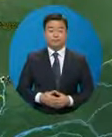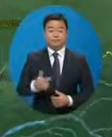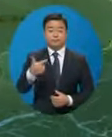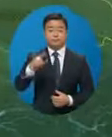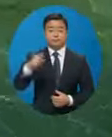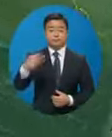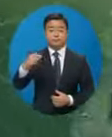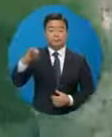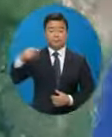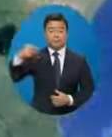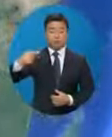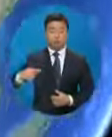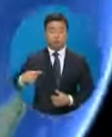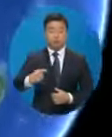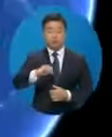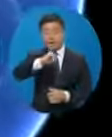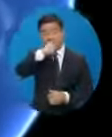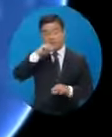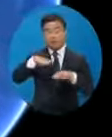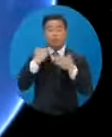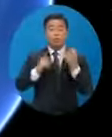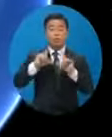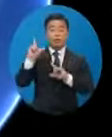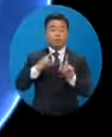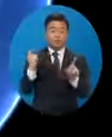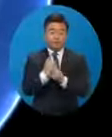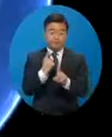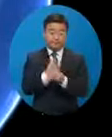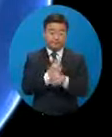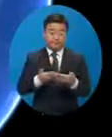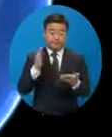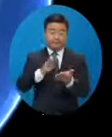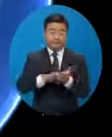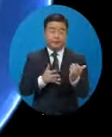날리우드는 아프리카 전체의 이미지 개선에도 영향을 미치고 있습니다.